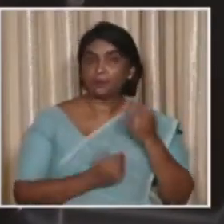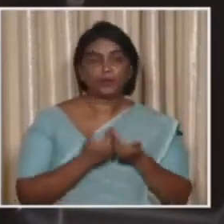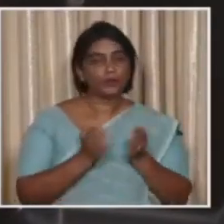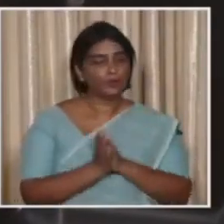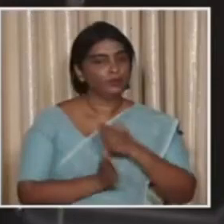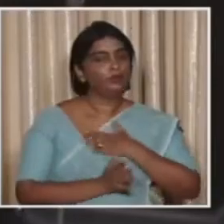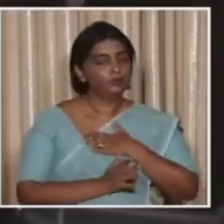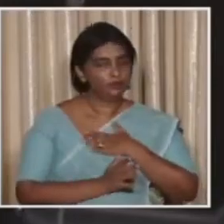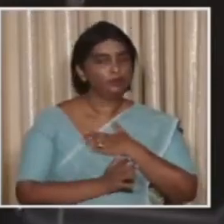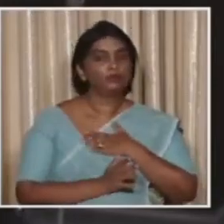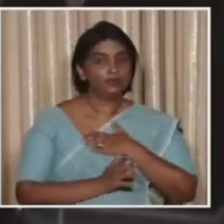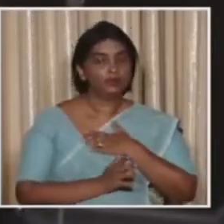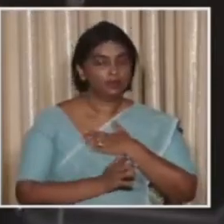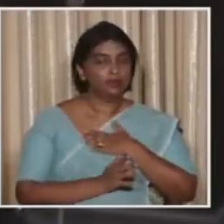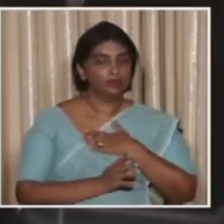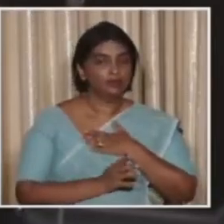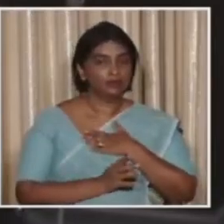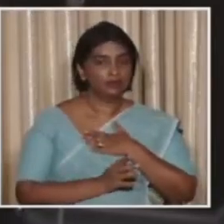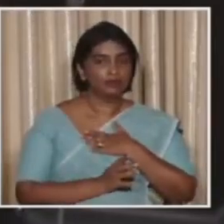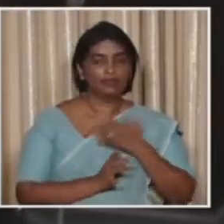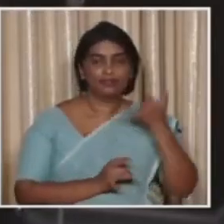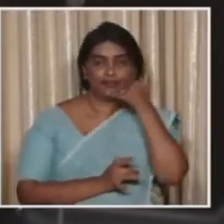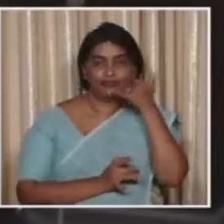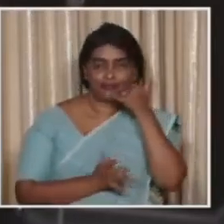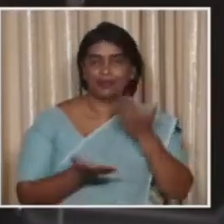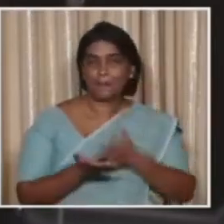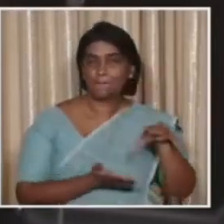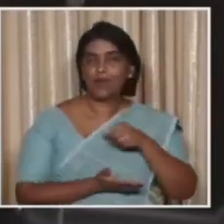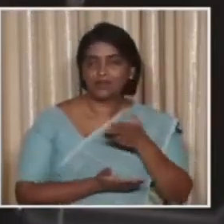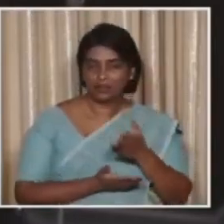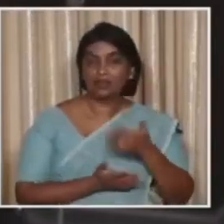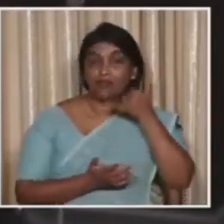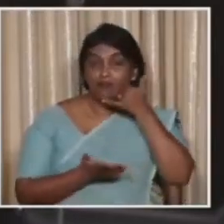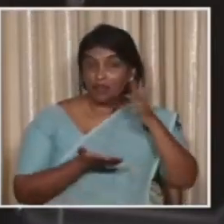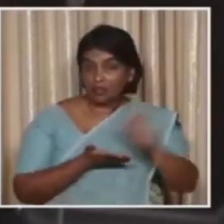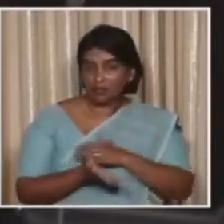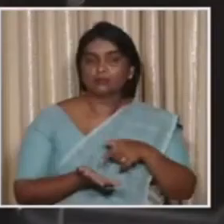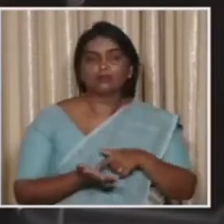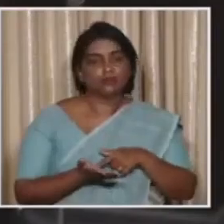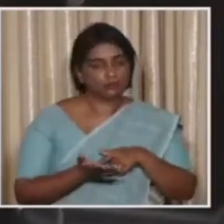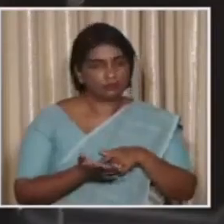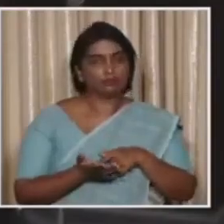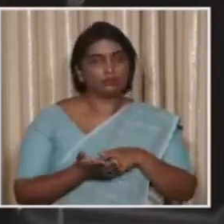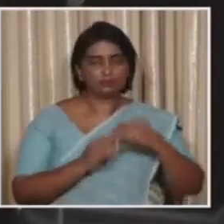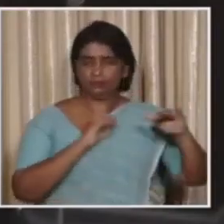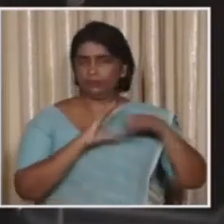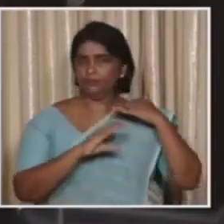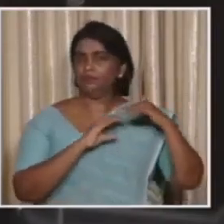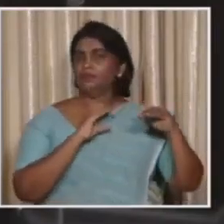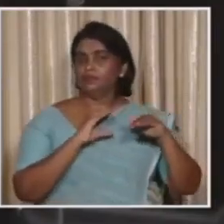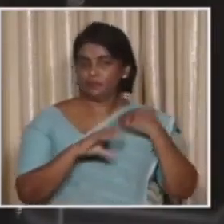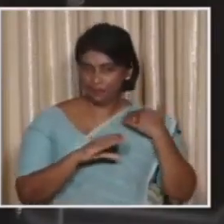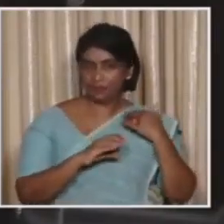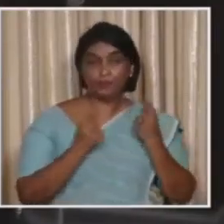තමන්ගේ යදවුම හරහා මේ හැම කෙනෙක්ම දැන් ජංගම දුරකථන සහ පාවිච්චි කරනවා. ඒ හරහා ඇලර්ට්ස් ඉදිරිපත් කරන්න